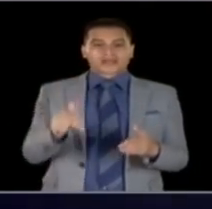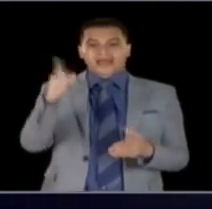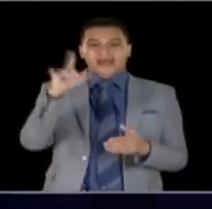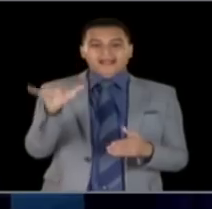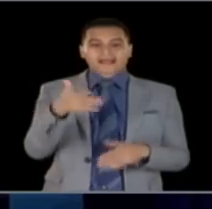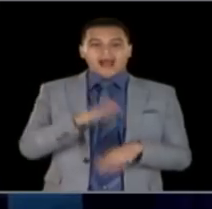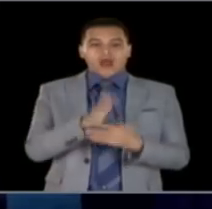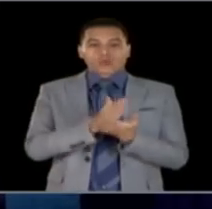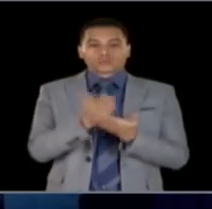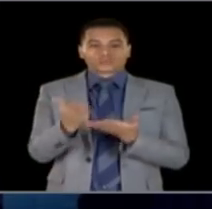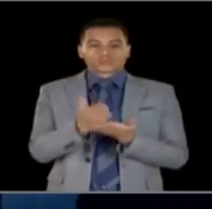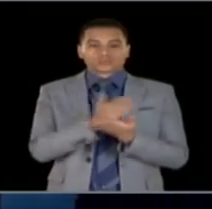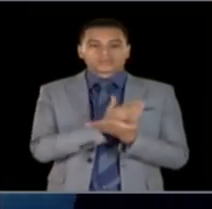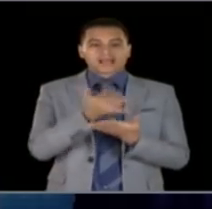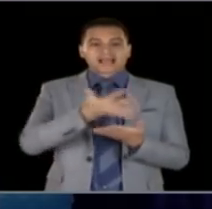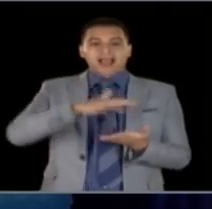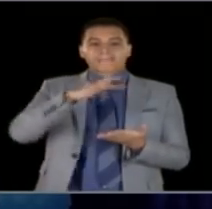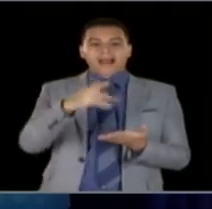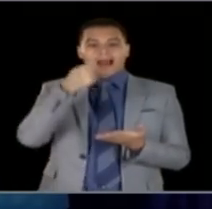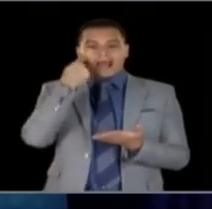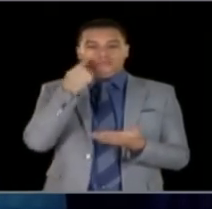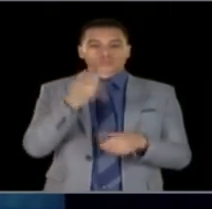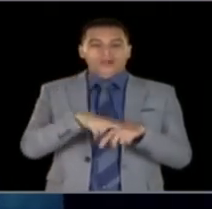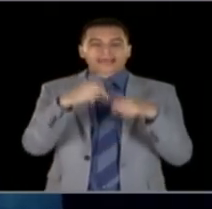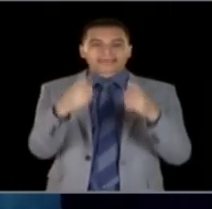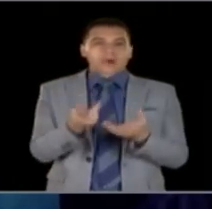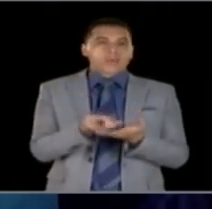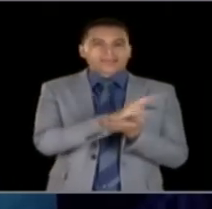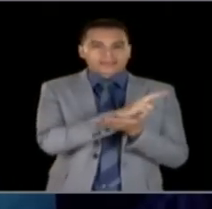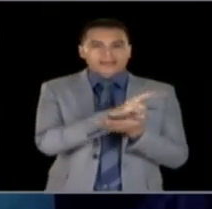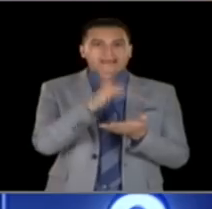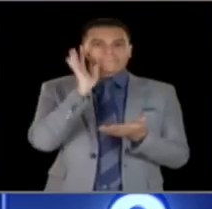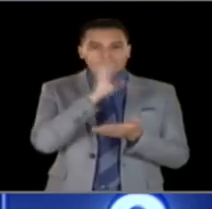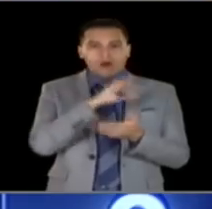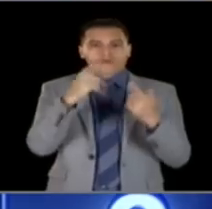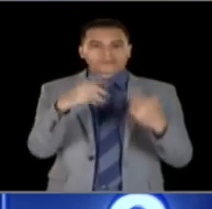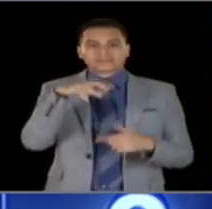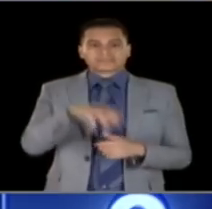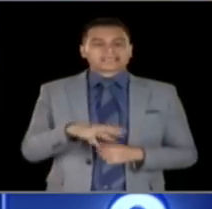سكوتاري على الحدود بين الجبل الأسود ودولة أخرى، فما هي؟